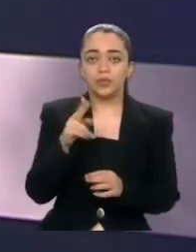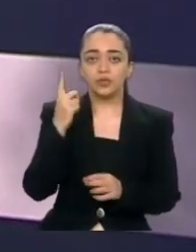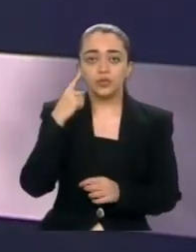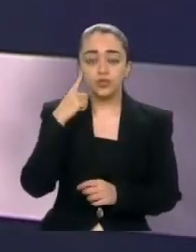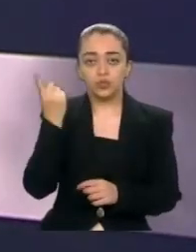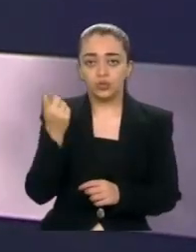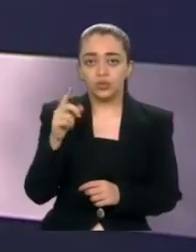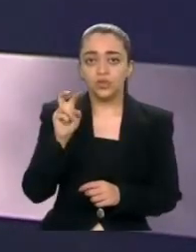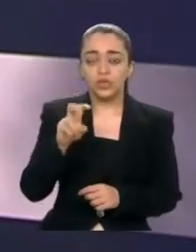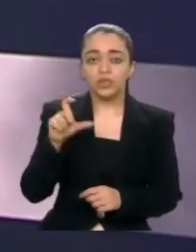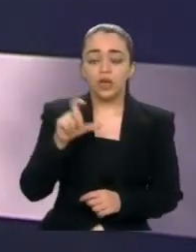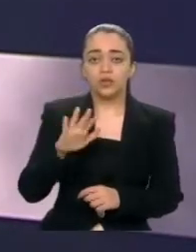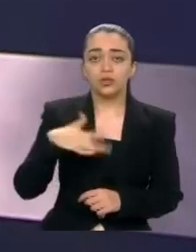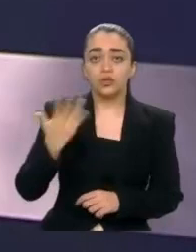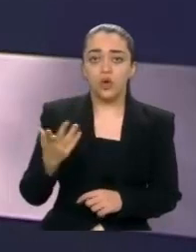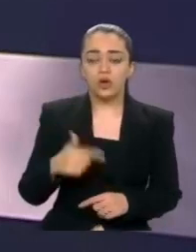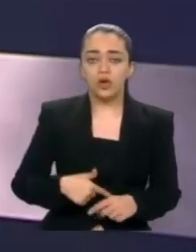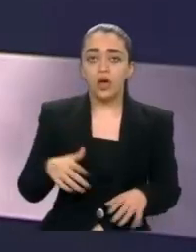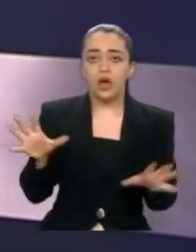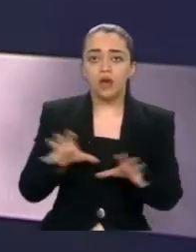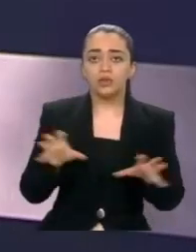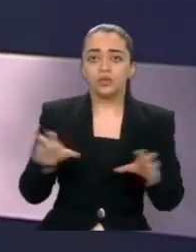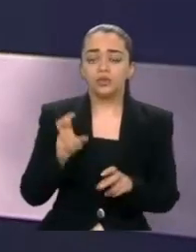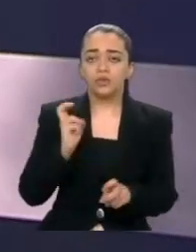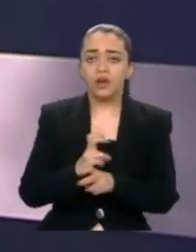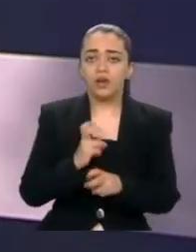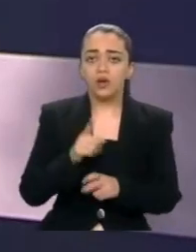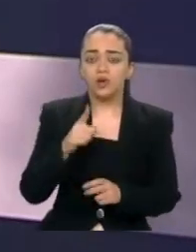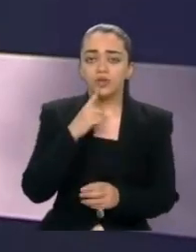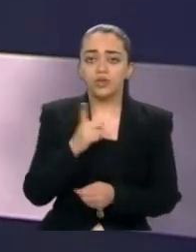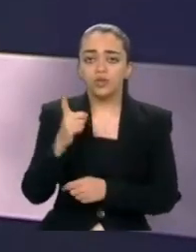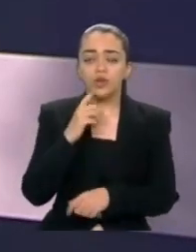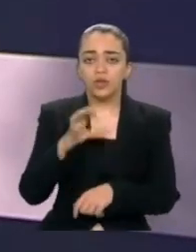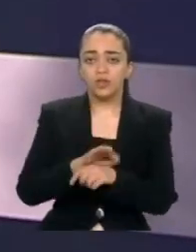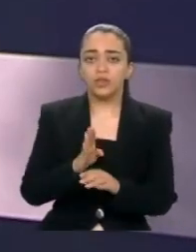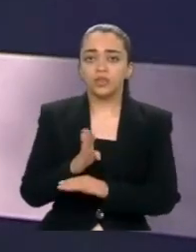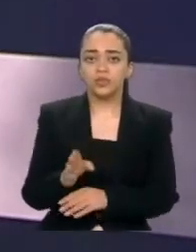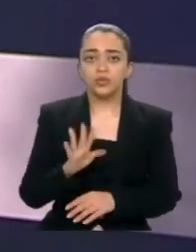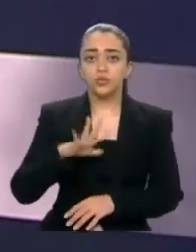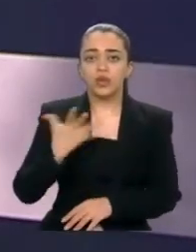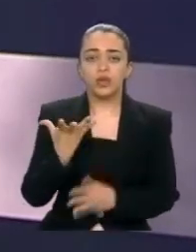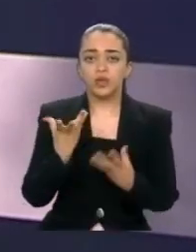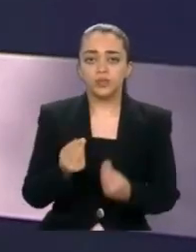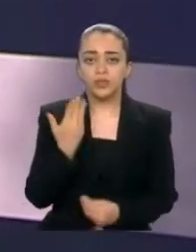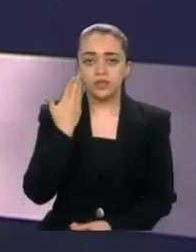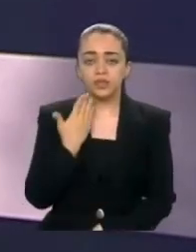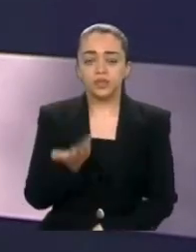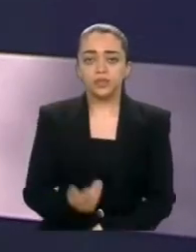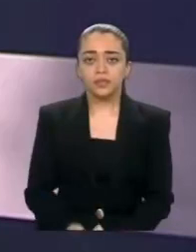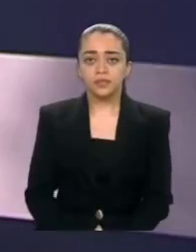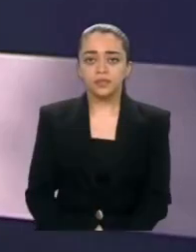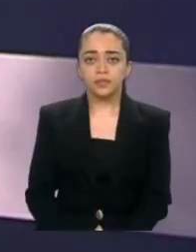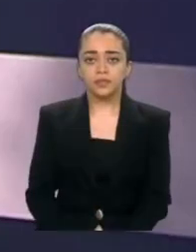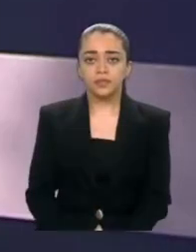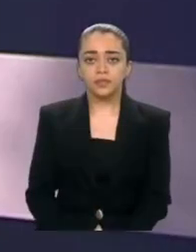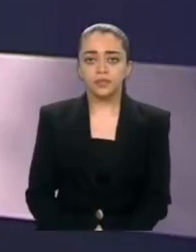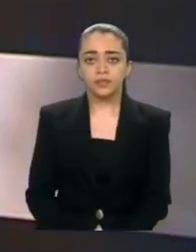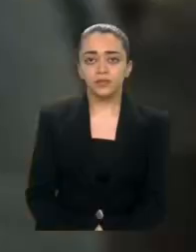8 ay sonra şiddetli karı arasına neden oldu O şikayetle hastaneye gitti kadın sonrasında neler oldu gelin birlikte